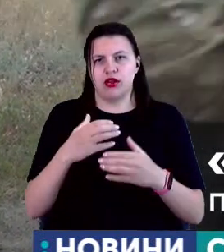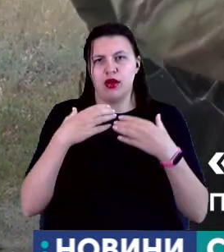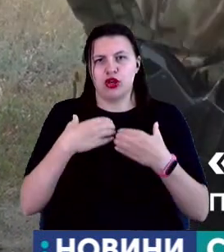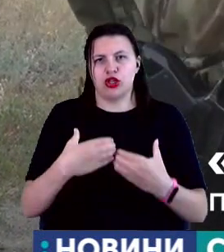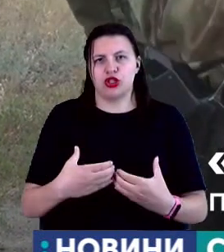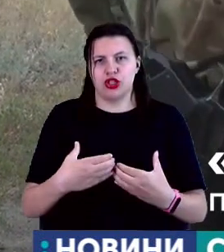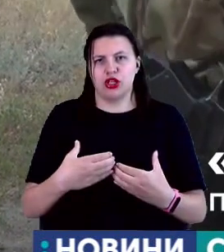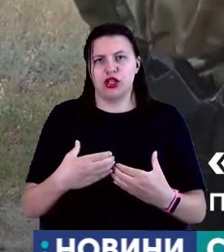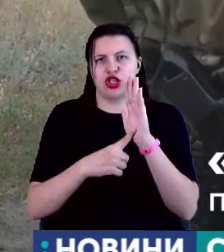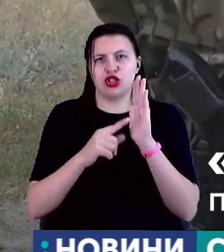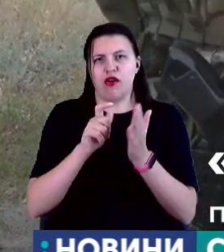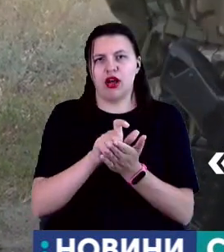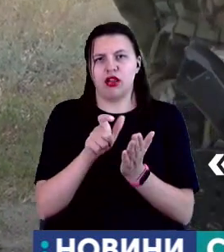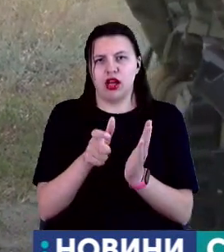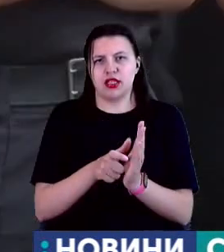класу.